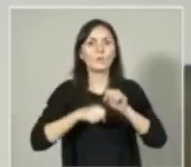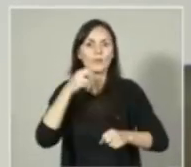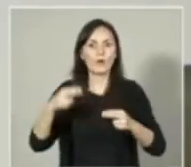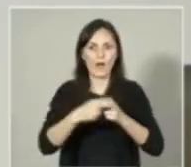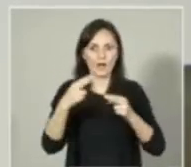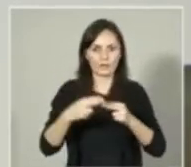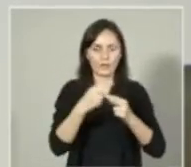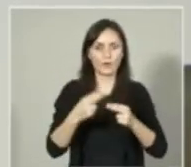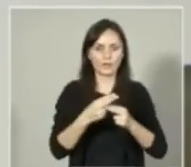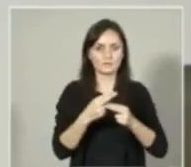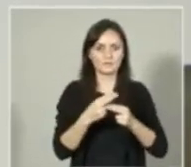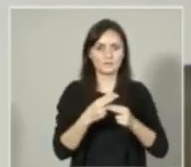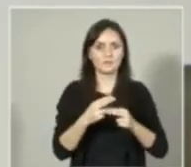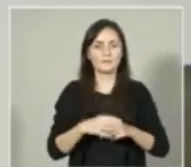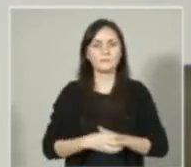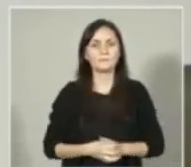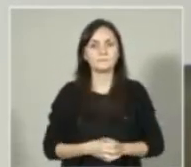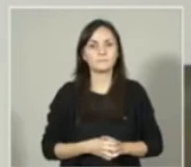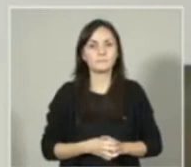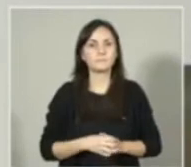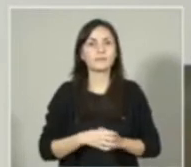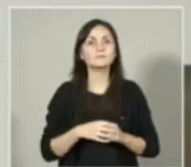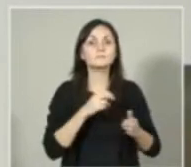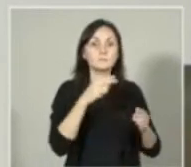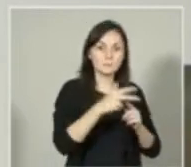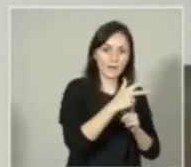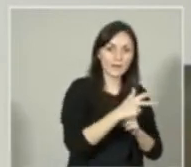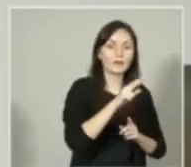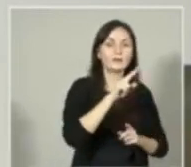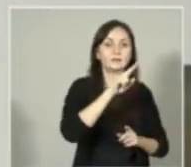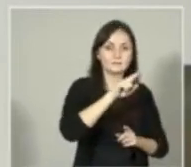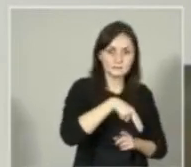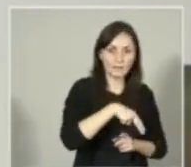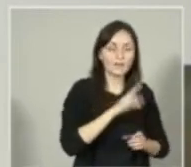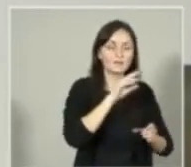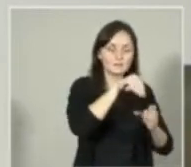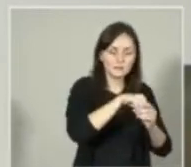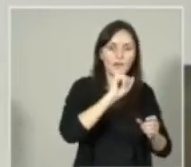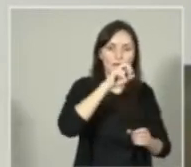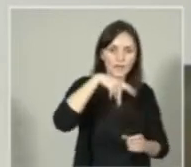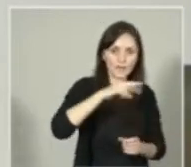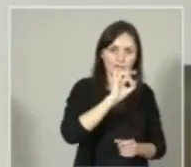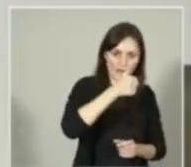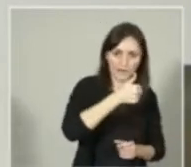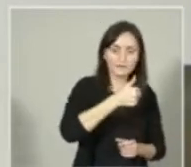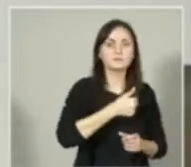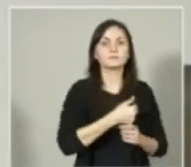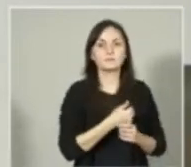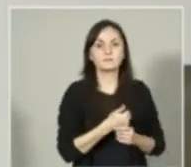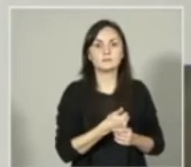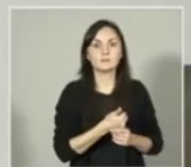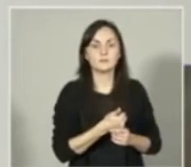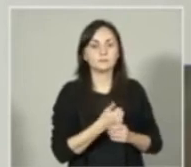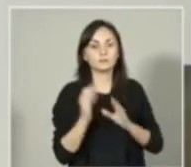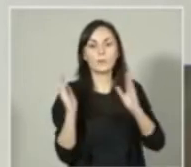ascendir gairebé a 2,5 milions d'euros. Bankia també té relació amb Indra, a qui ha financiat amb gairebé 30 milions d'euros durant el mateix